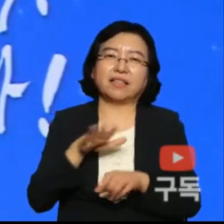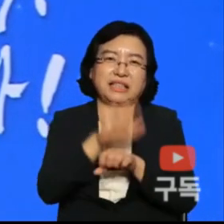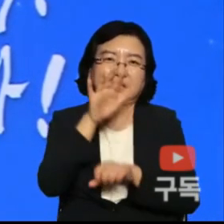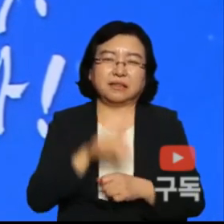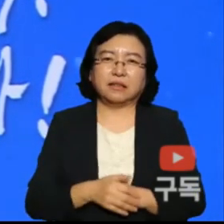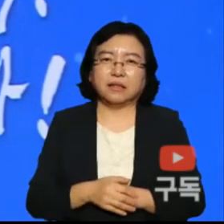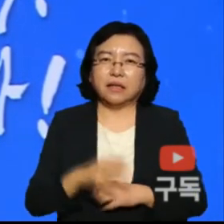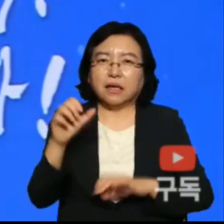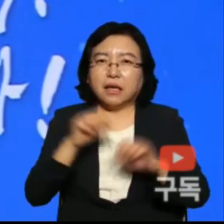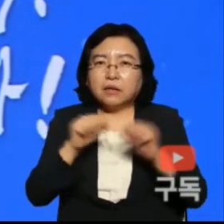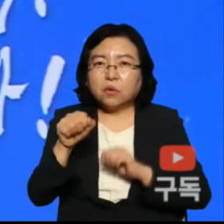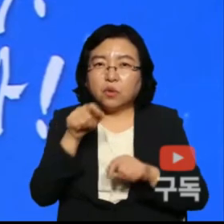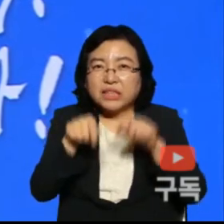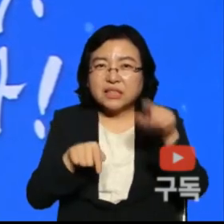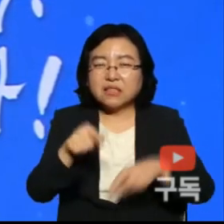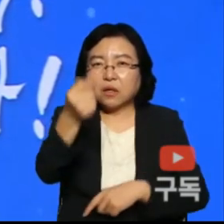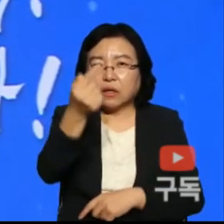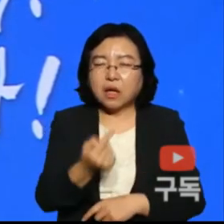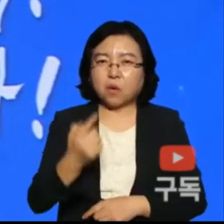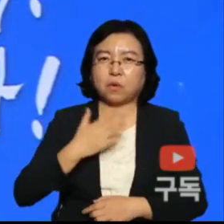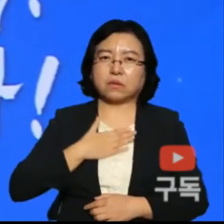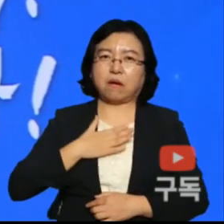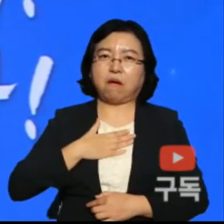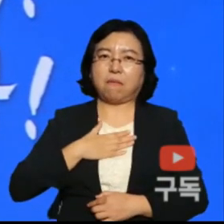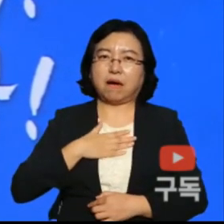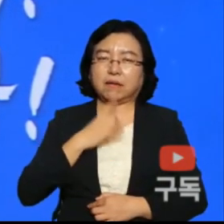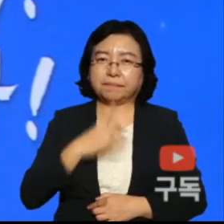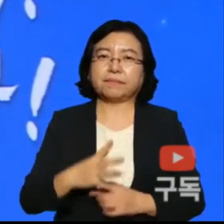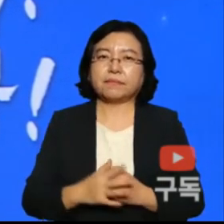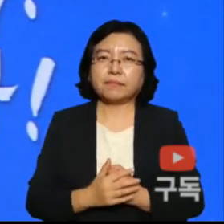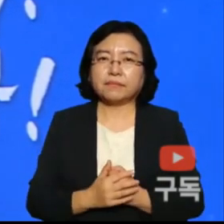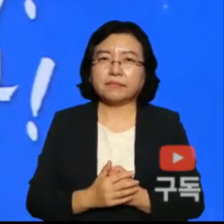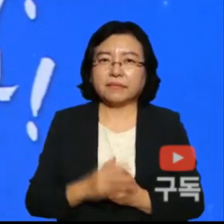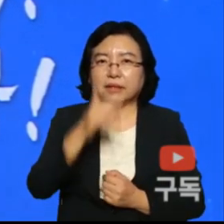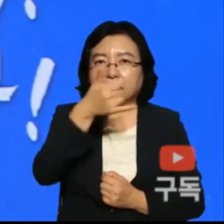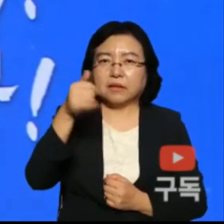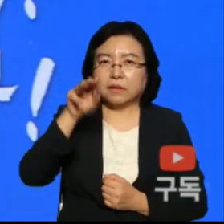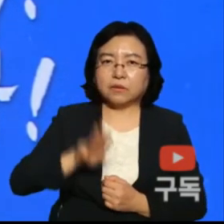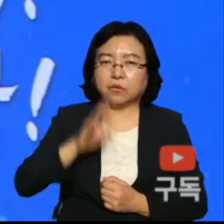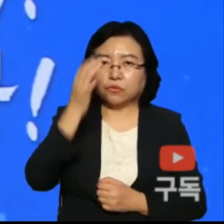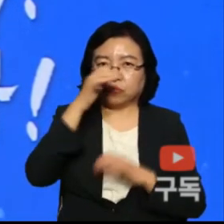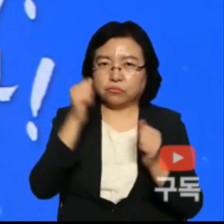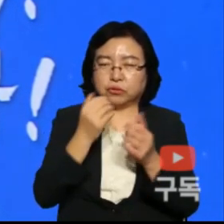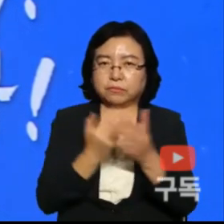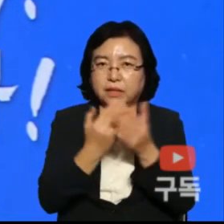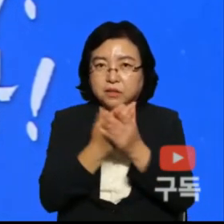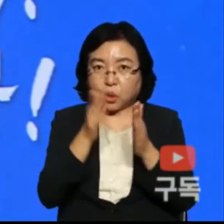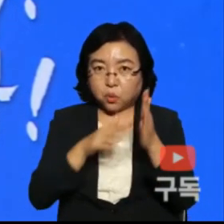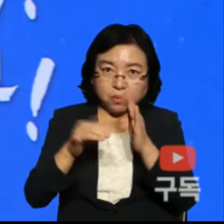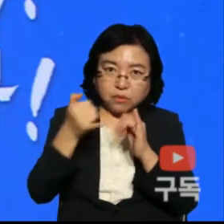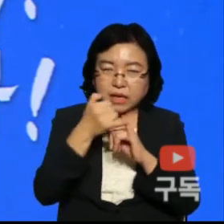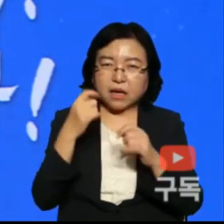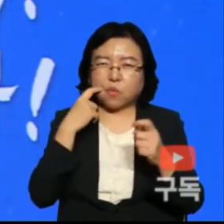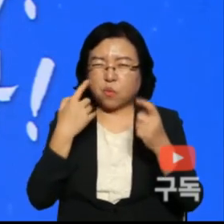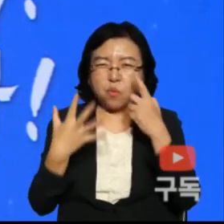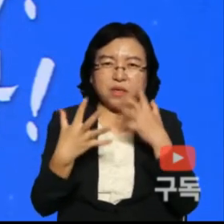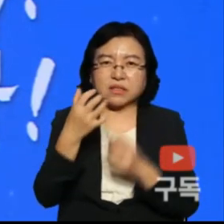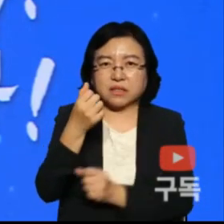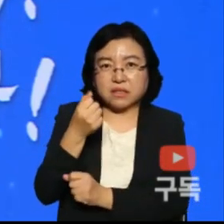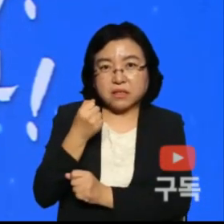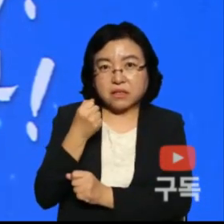행동으로 실천해 온 적이 이전 영원히 세종 충북 발전 공약 확실하게 지키고